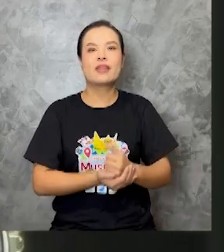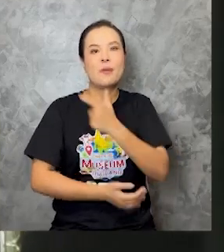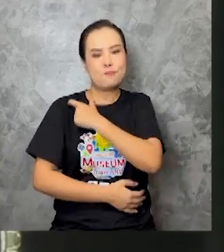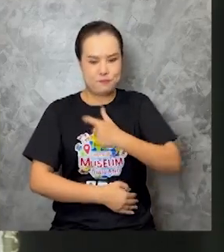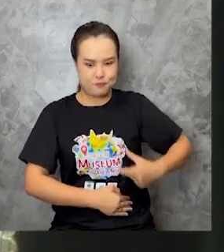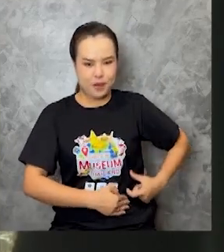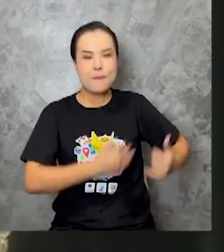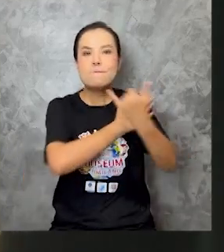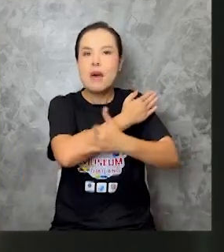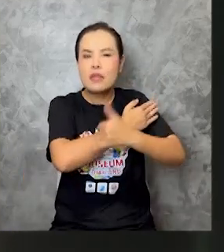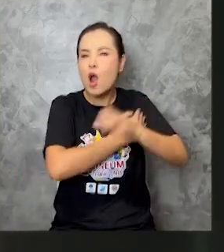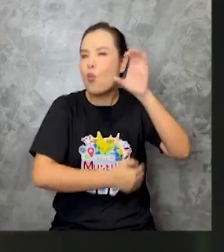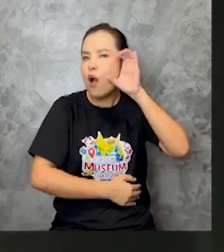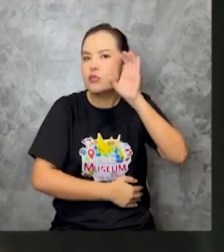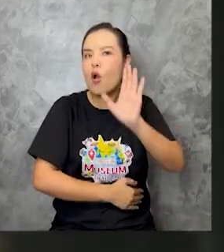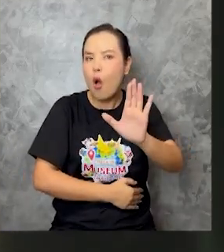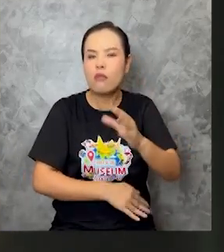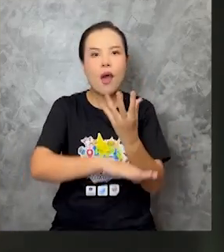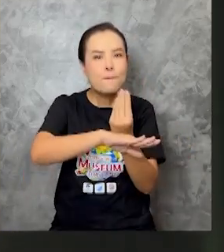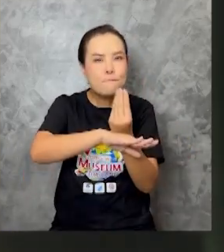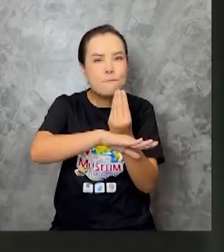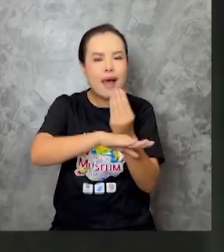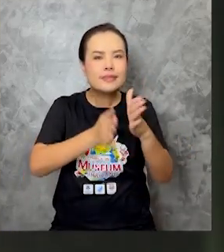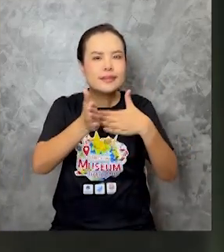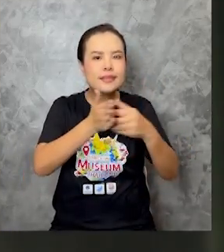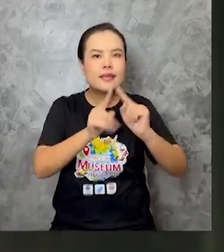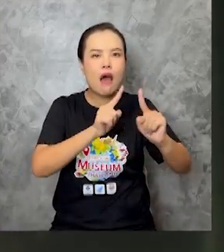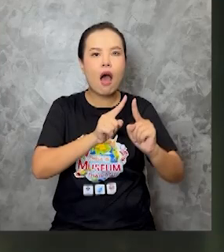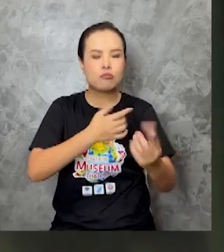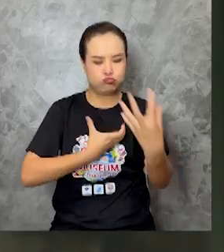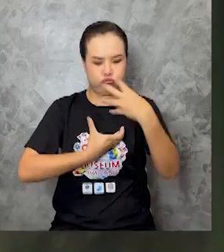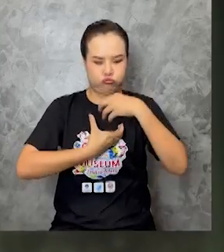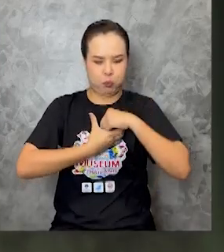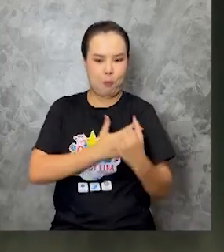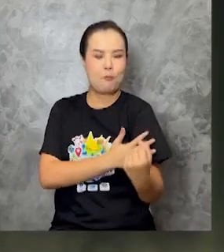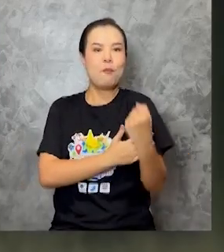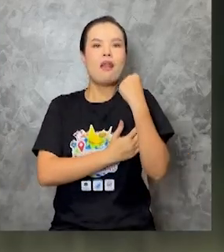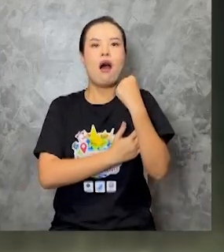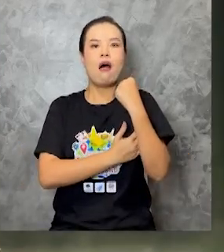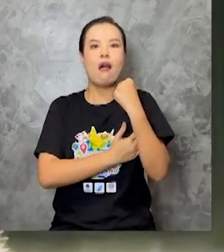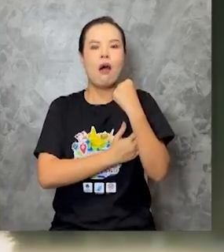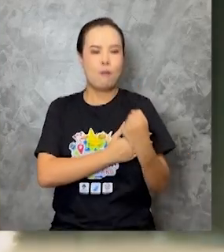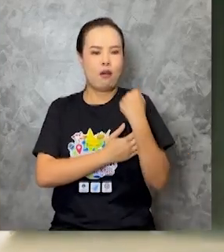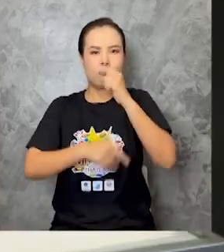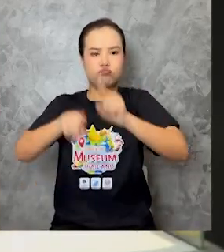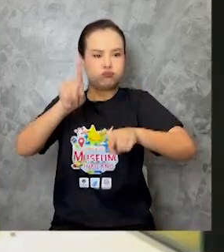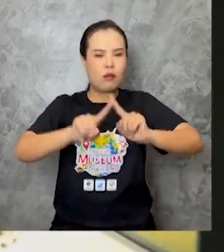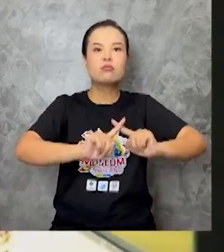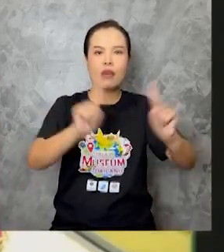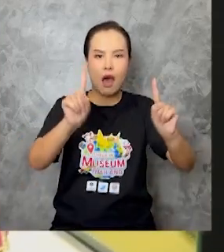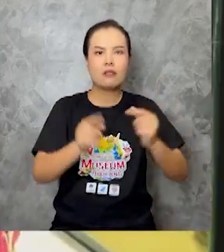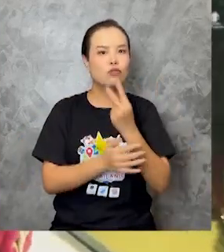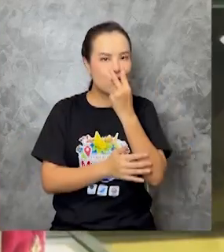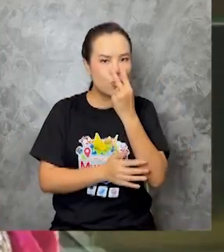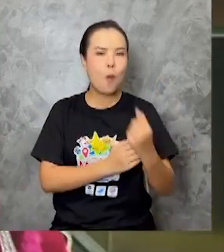ต่างประเทศเขาก็มีความเชื่อเหมือนกันนะฮะว่าอัญมณีเนี่ยมันจะเสริมให้เกิดพลังแต่ละชนิดก็ให้พลังที่แตกต่างกัน มีพลังอะไรบ้